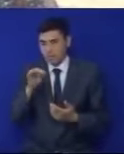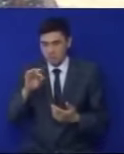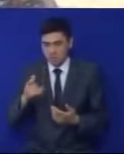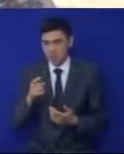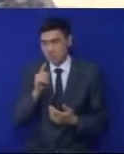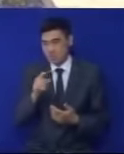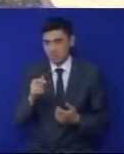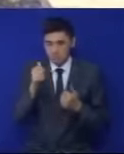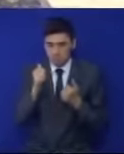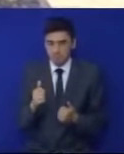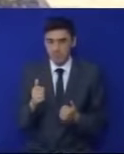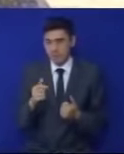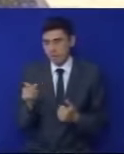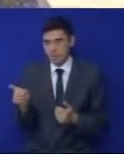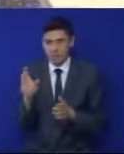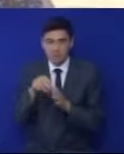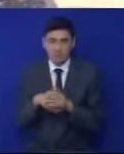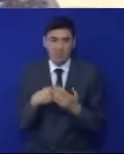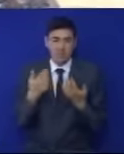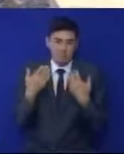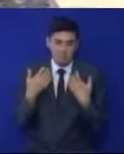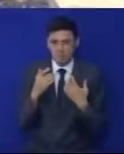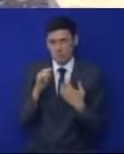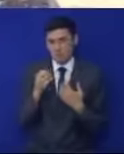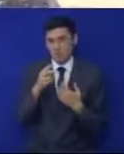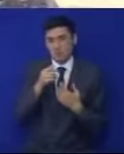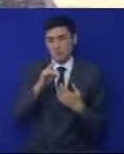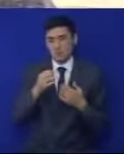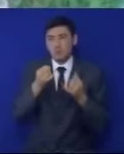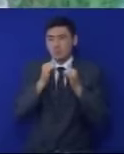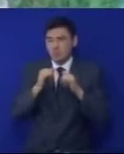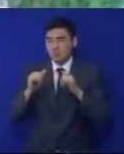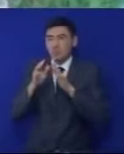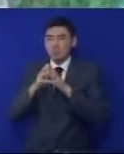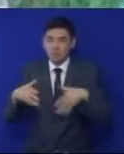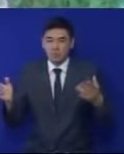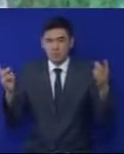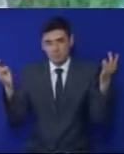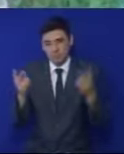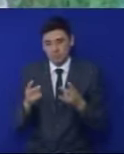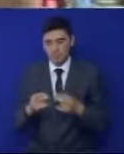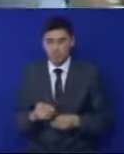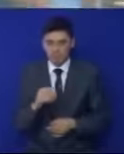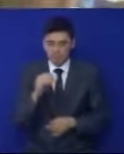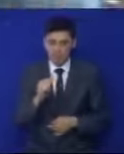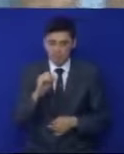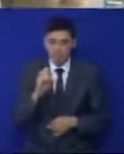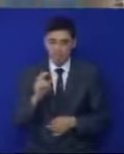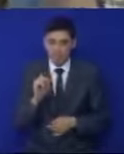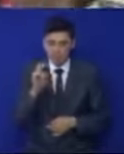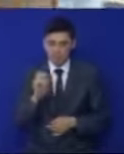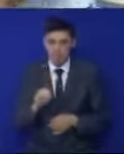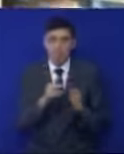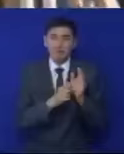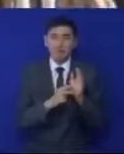әрине аздық етеді. Демалыс кешендері бұдан да көп болса, балалардың демалысына жақсы еді. Бұл жас қанат лагері демалыс орны